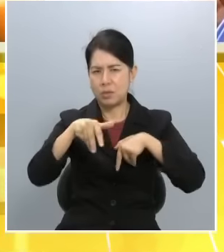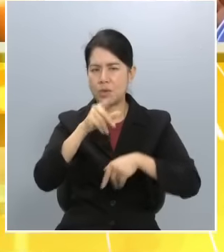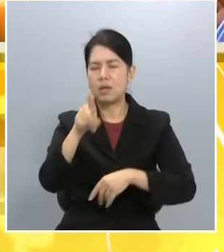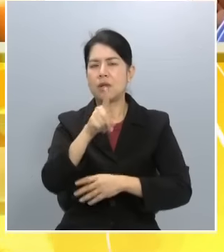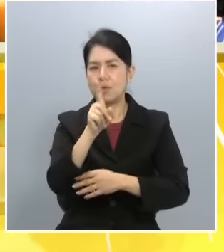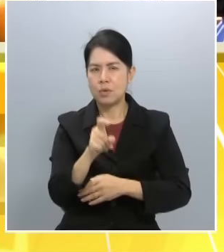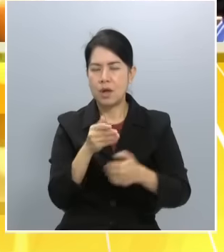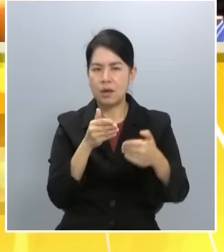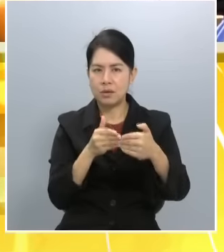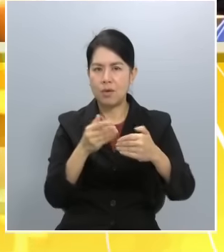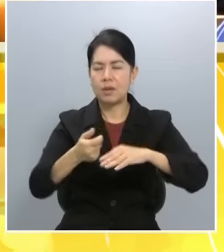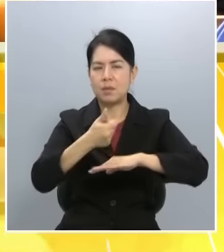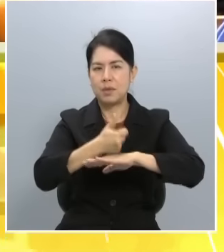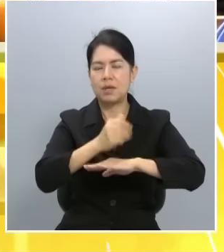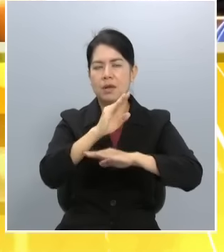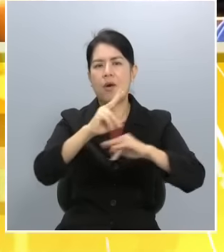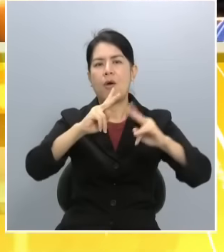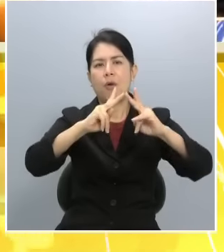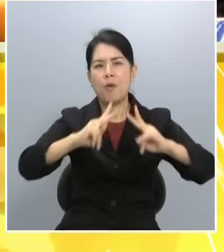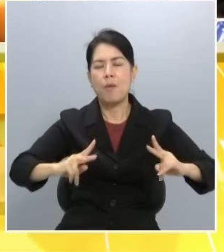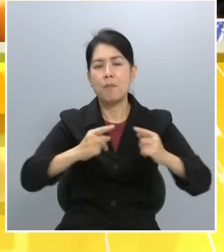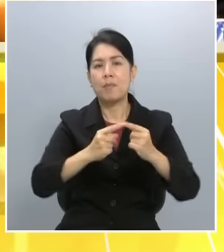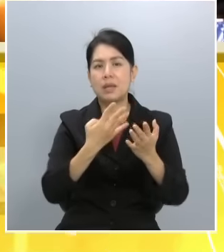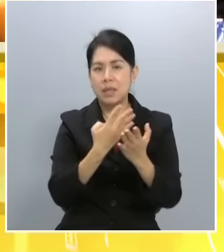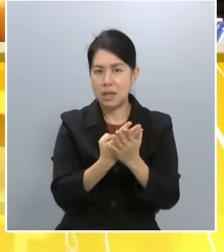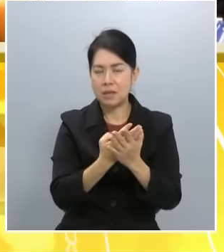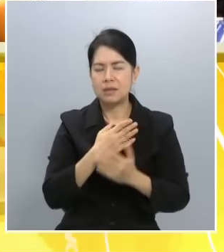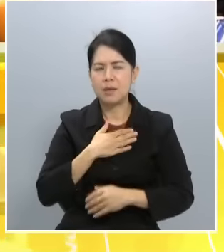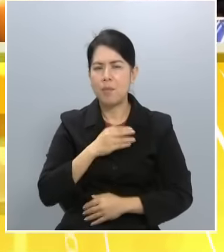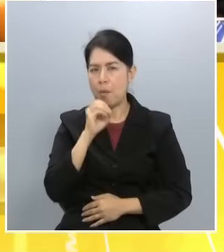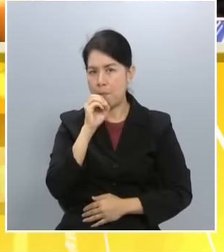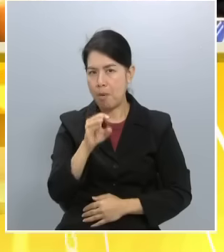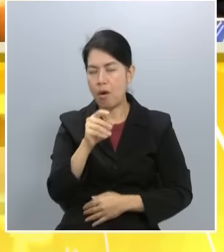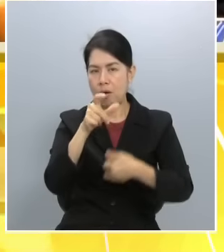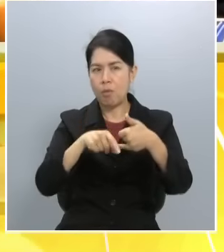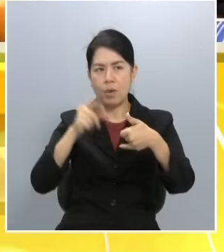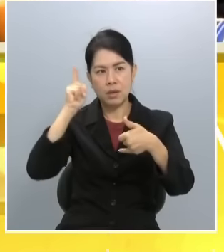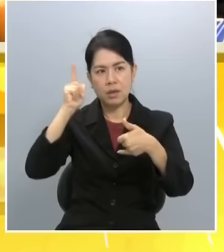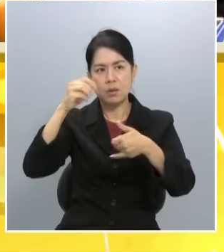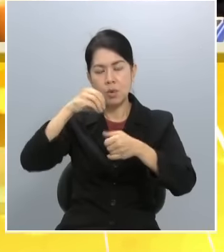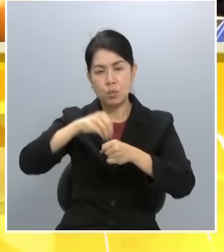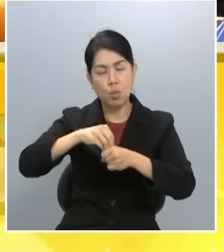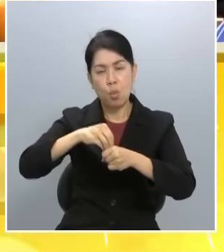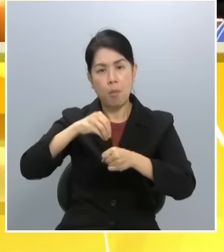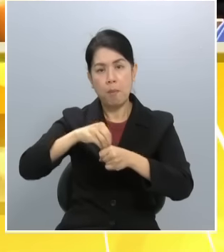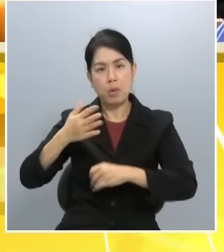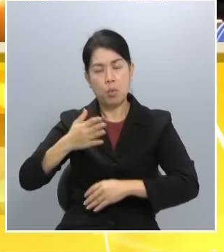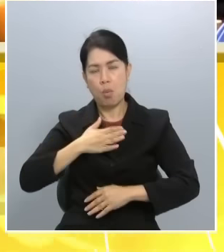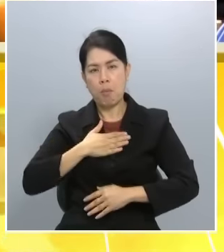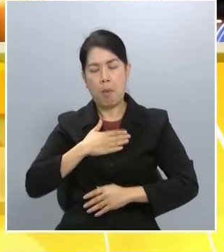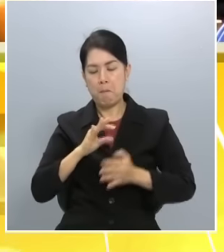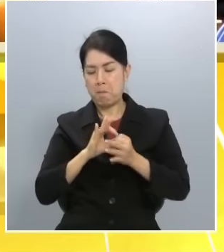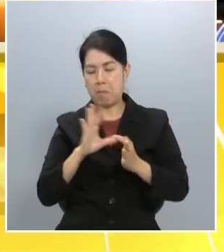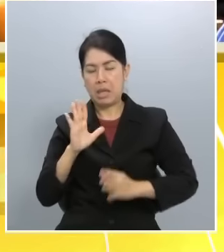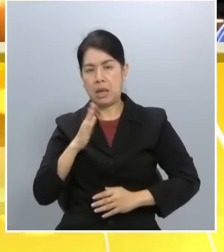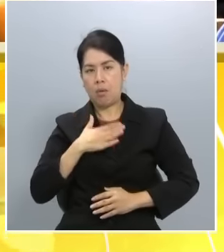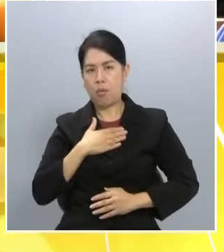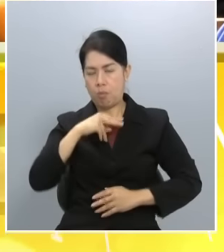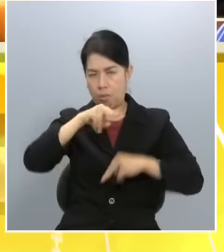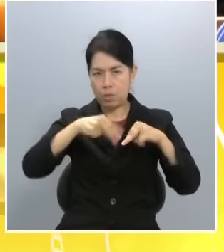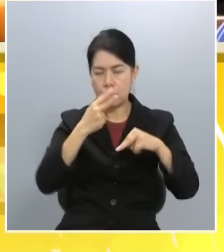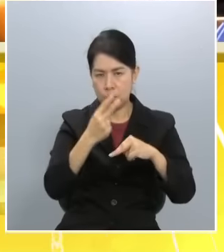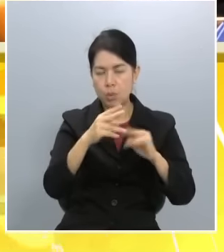กรมราชทัณฑ์ผมบอกแล้วว่าการที่ยืนยันว่าอยู่หรือไม่อยู่เป็นหน้าที่ของกรมราชทัณฑ์ไม่ใช่หน้าที่ของผมหน้าที่ผมมาดูกระบวนการขั้นตอนถูกต้องเรียบร้อย